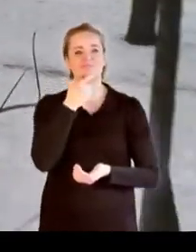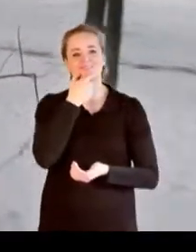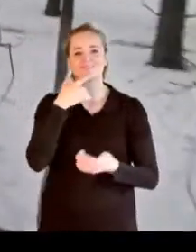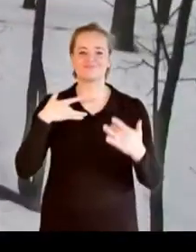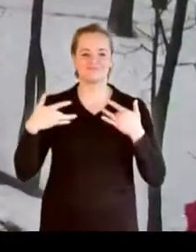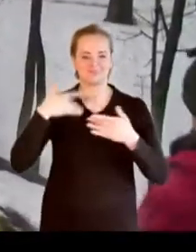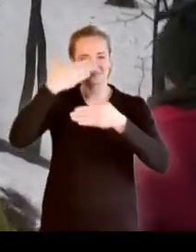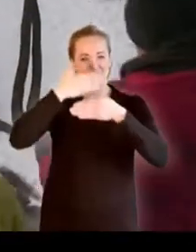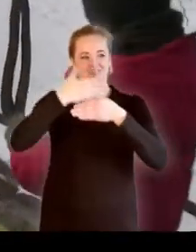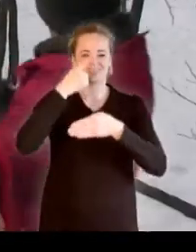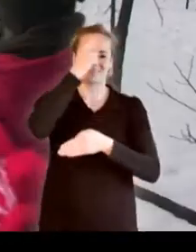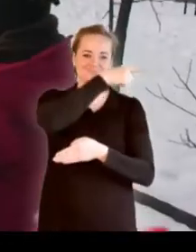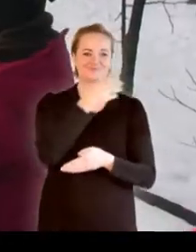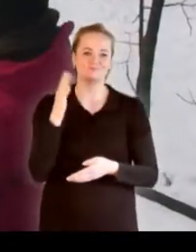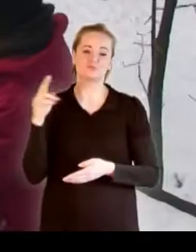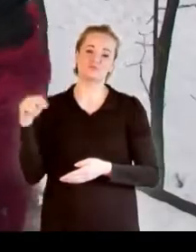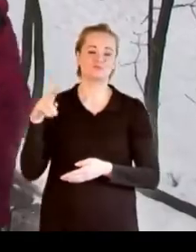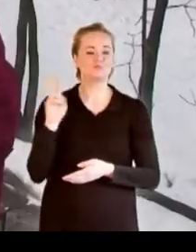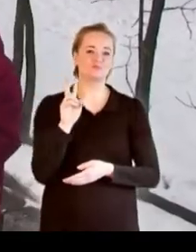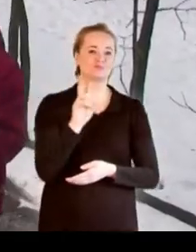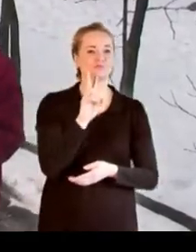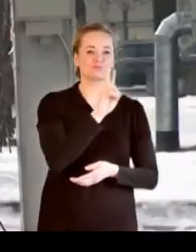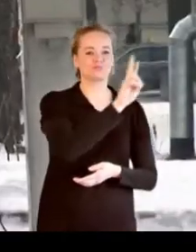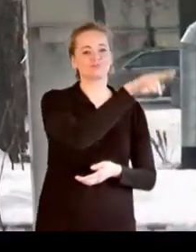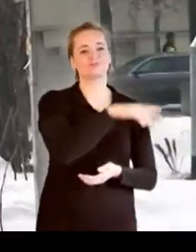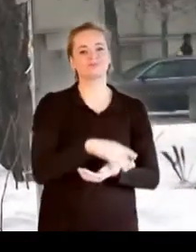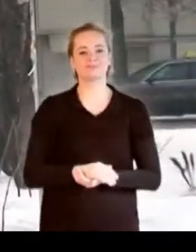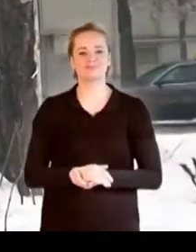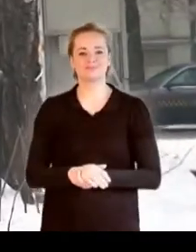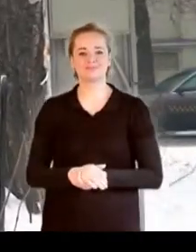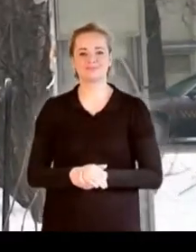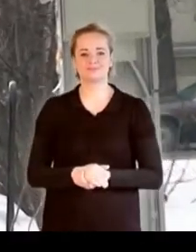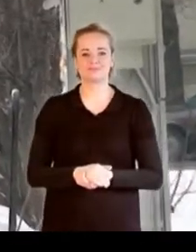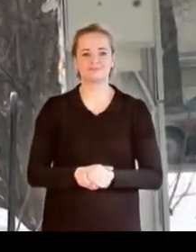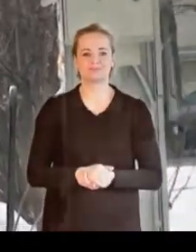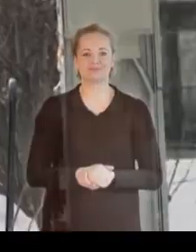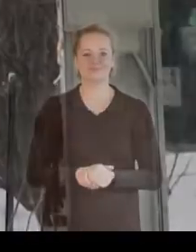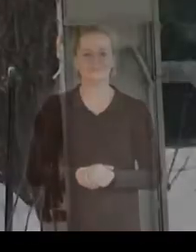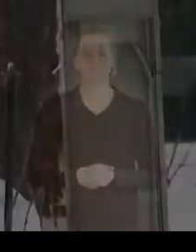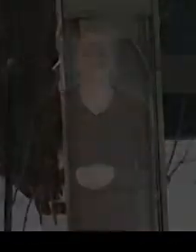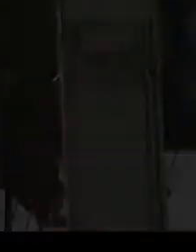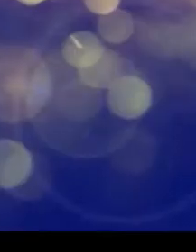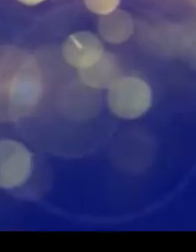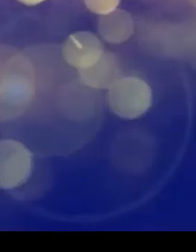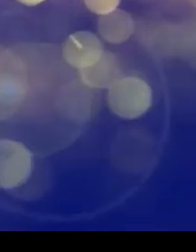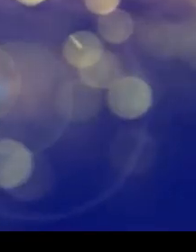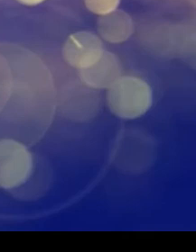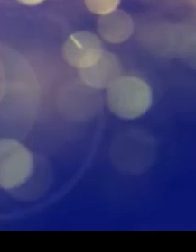Mieli žiūrovai, kviečiu visus drauge keliauti į teatriuko namuką.